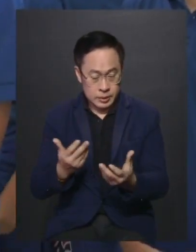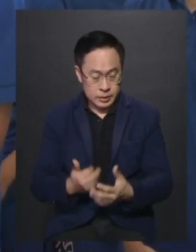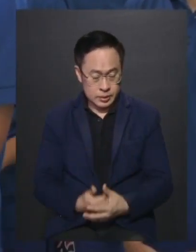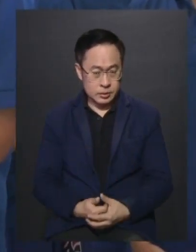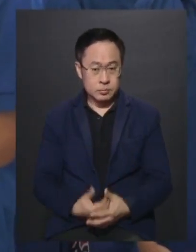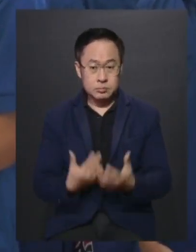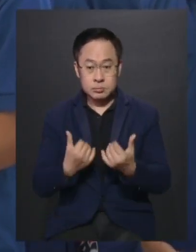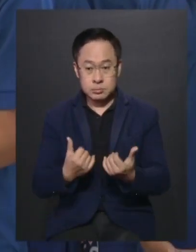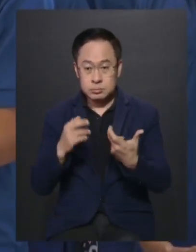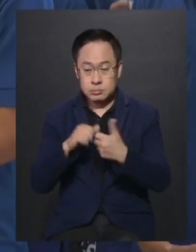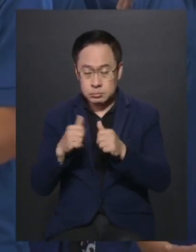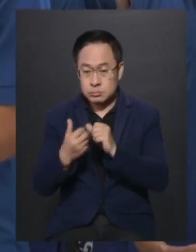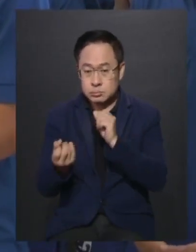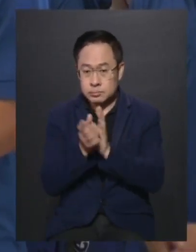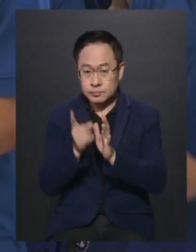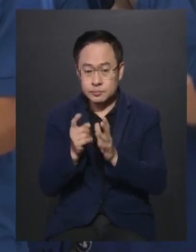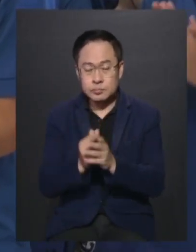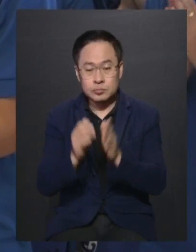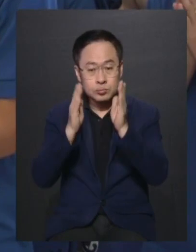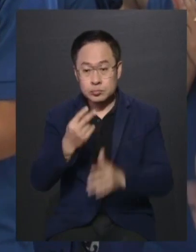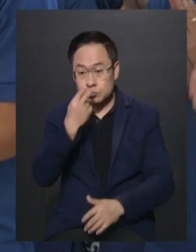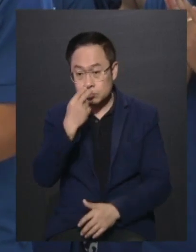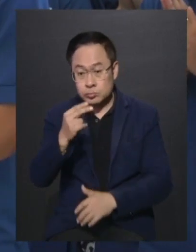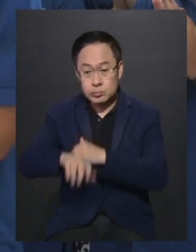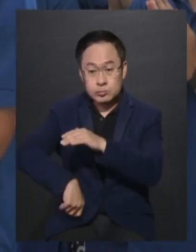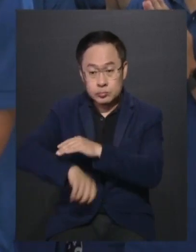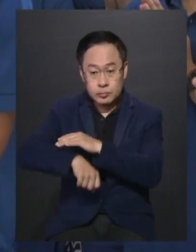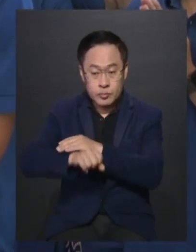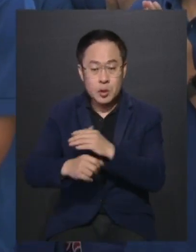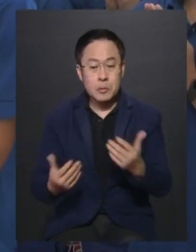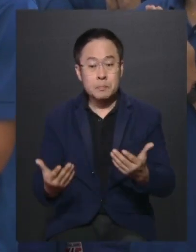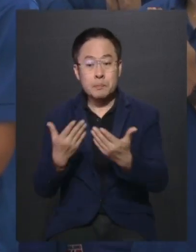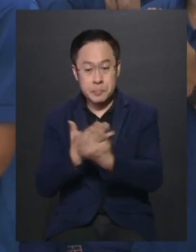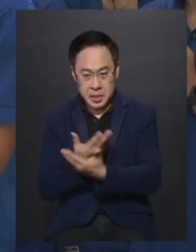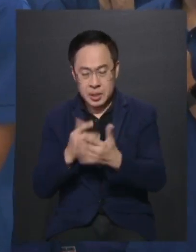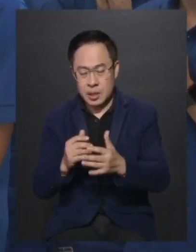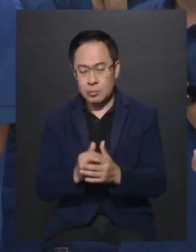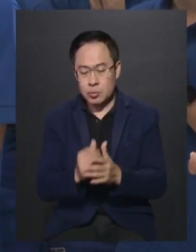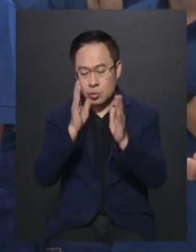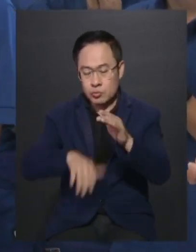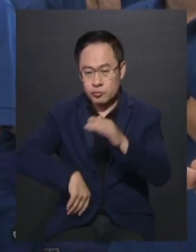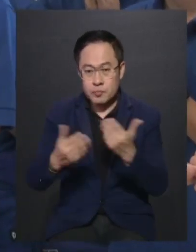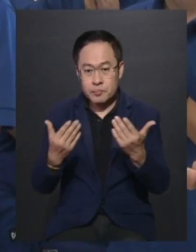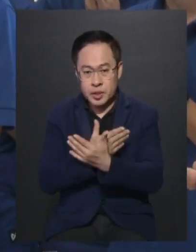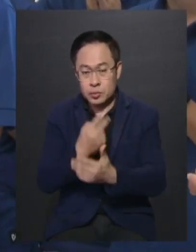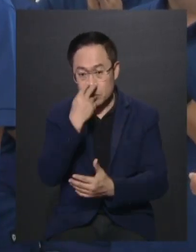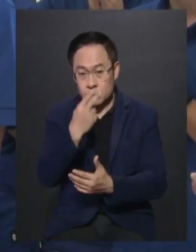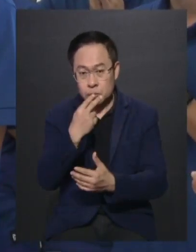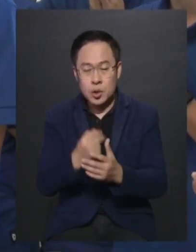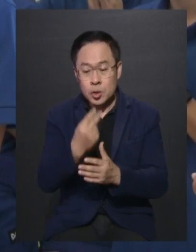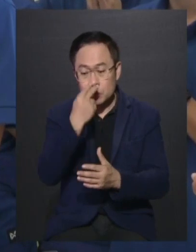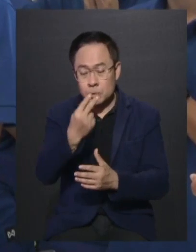บันต้องยอมรับว่าพฤติกรรมการชมและดูคอนเทนต์ของผู้บริโภคเปลี่ยนไปซึ่งก็จะเกี่ยวข้องกับความคุ้มค่า